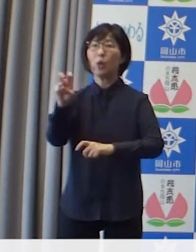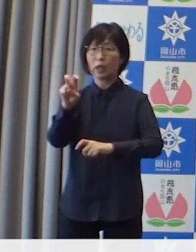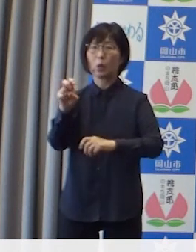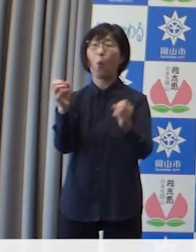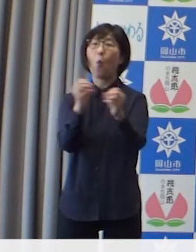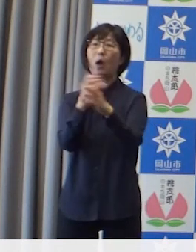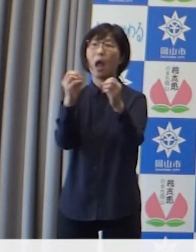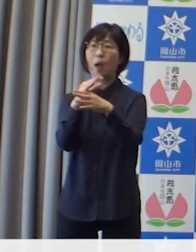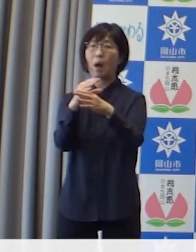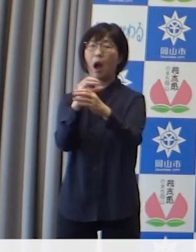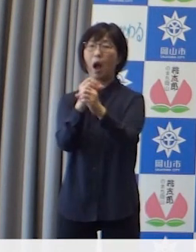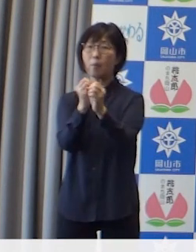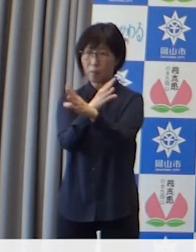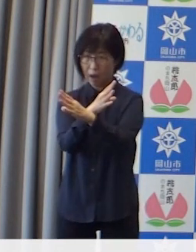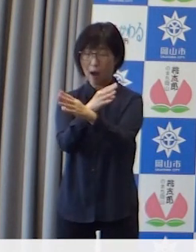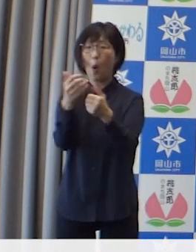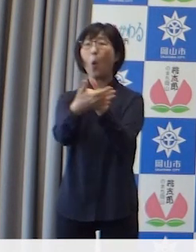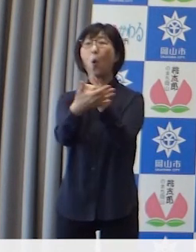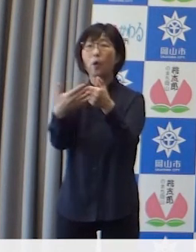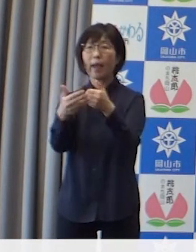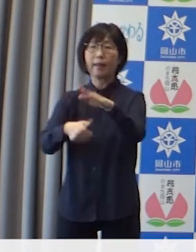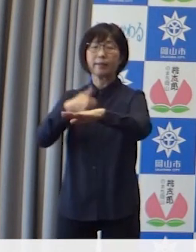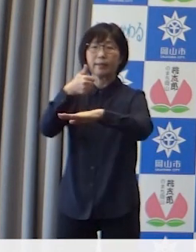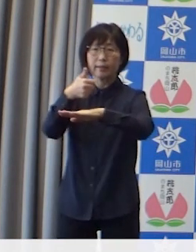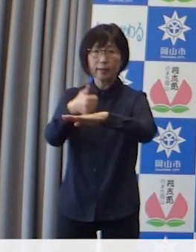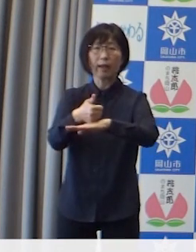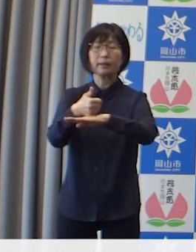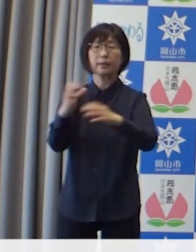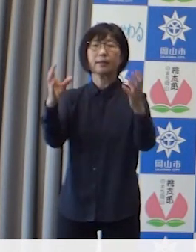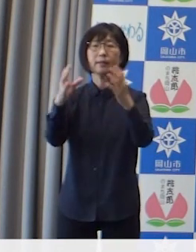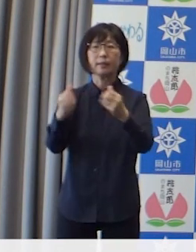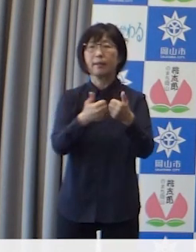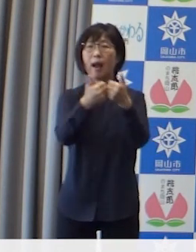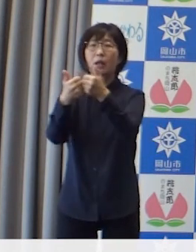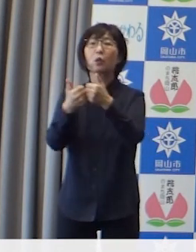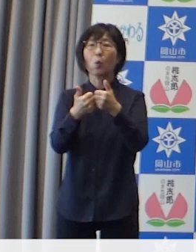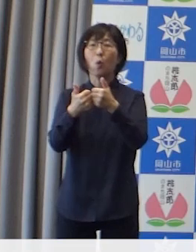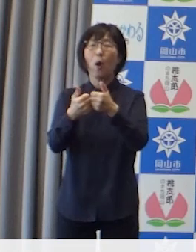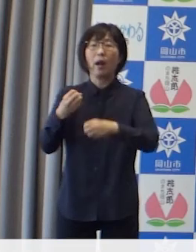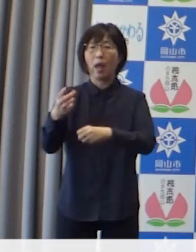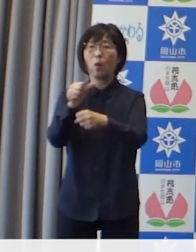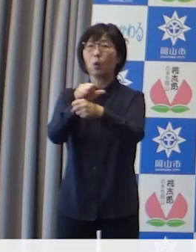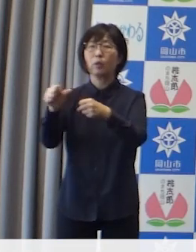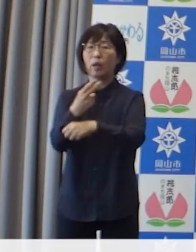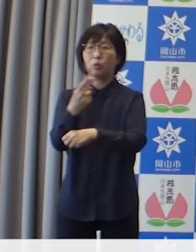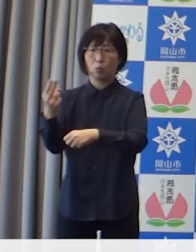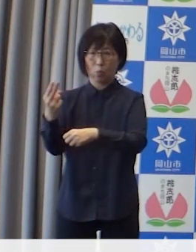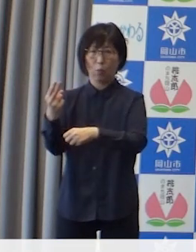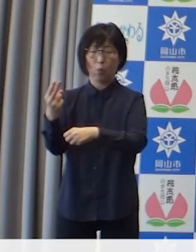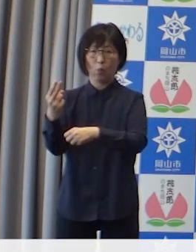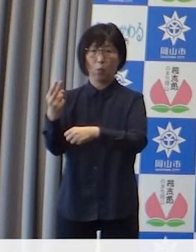G20 の岡山保健大臣会合が令和元年にあったんですけれども、